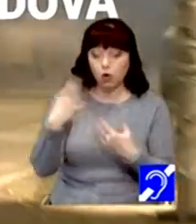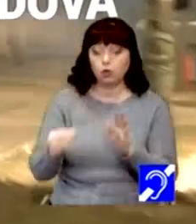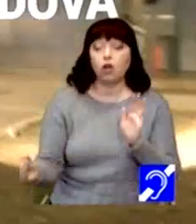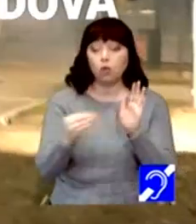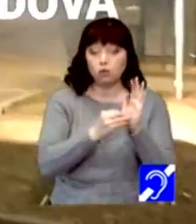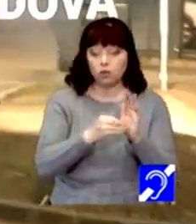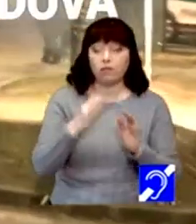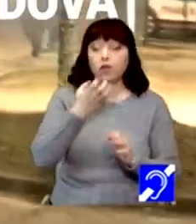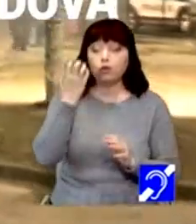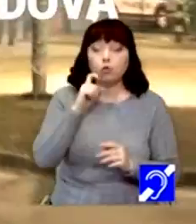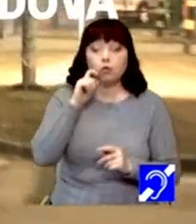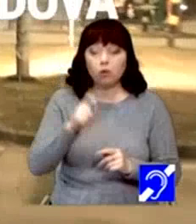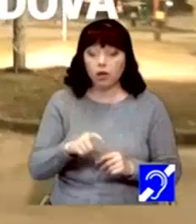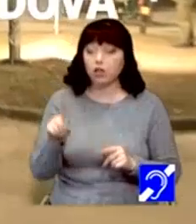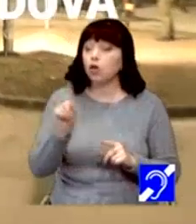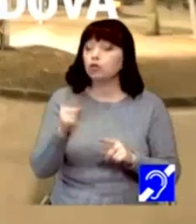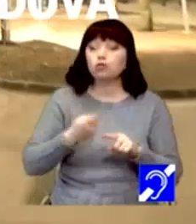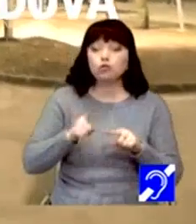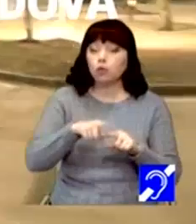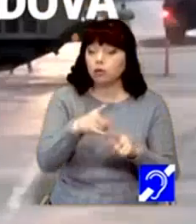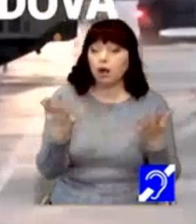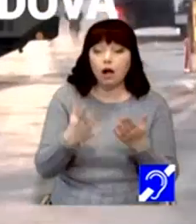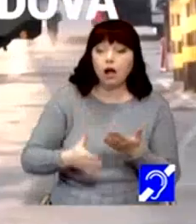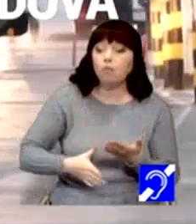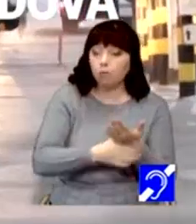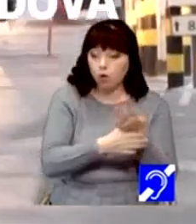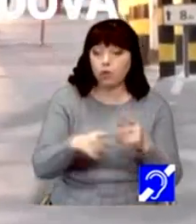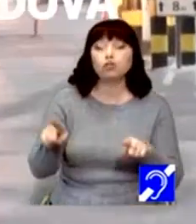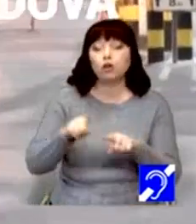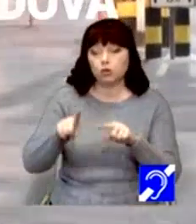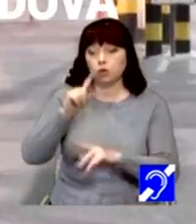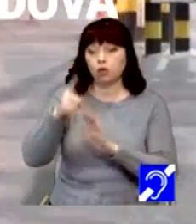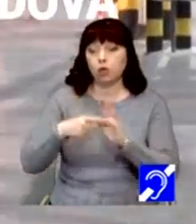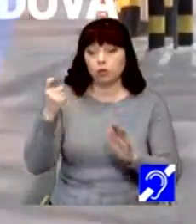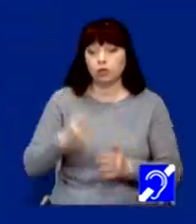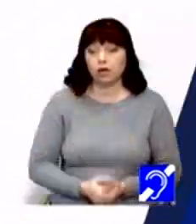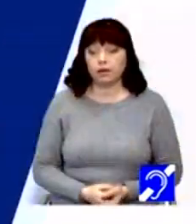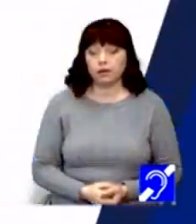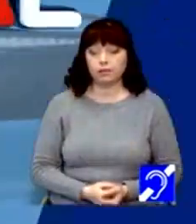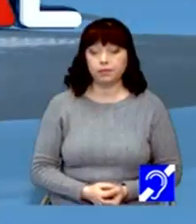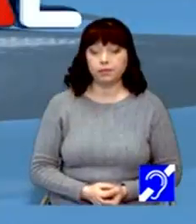cerul are acest sistem de festiv pentru armata ucraineană Aflați peste câteva momente în